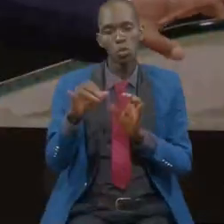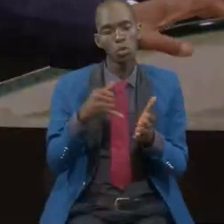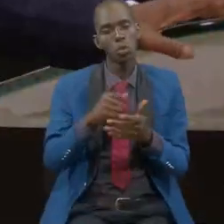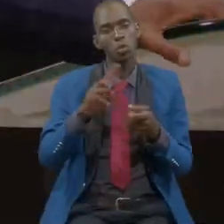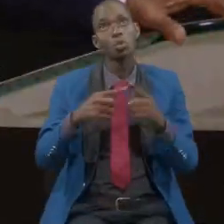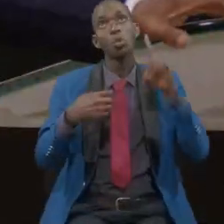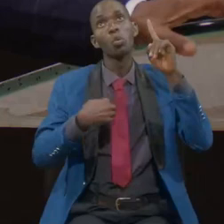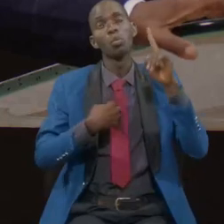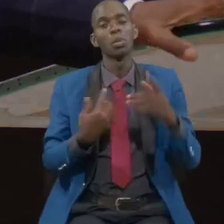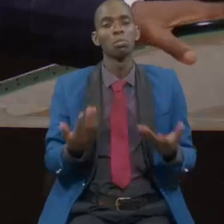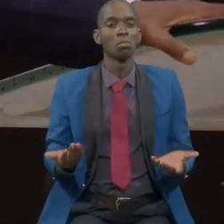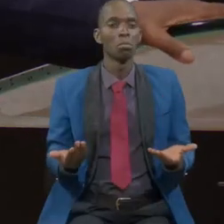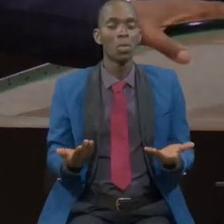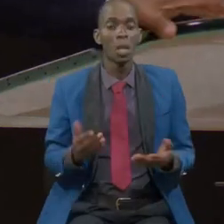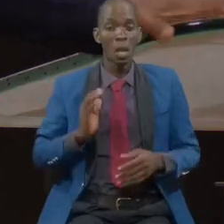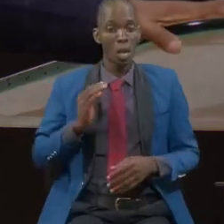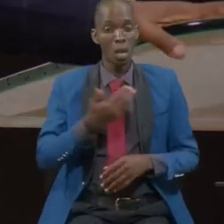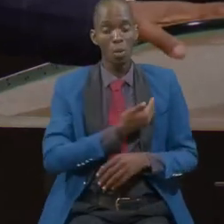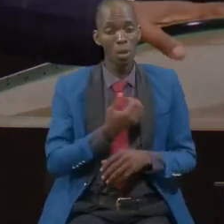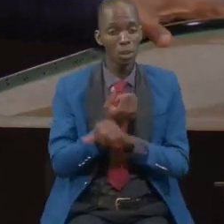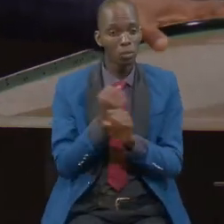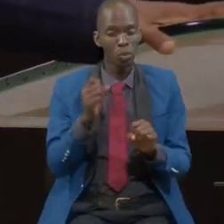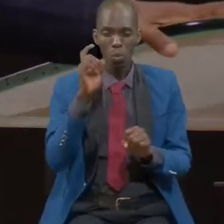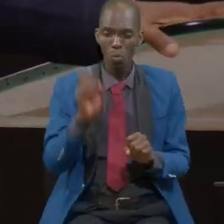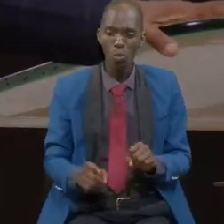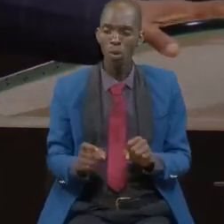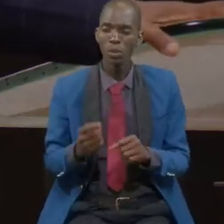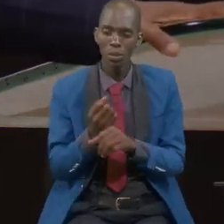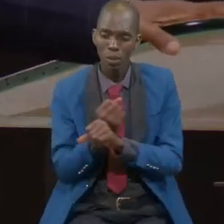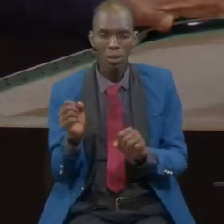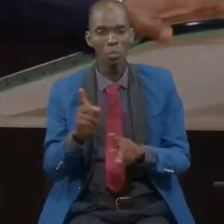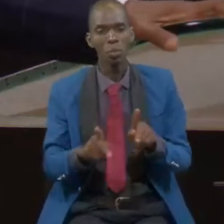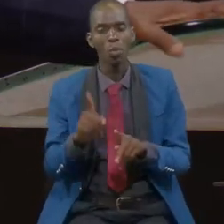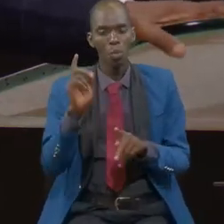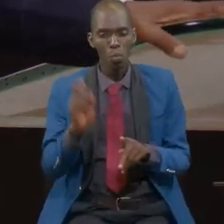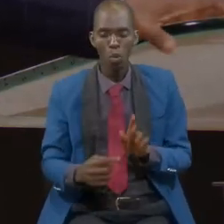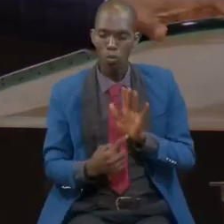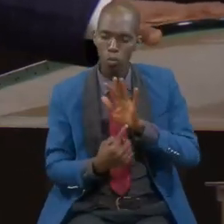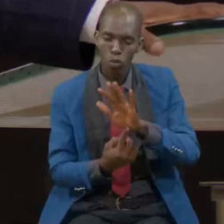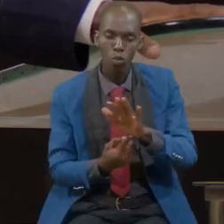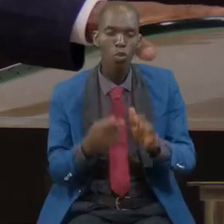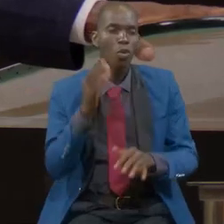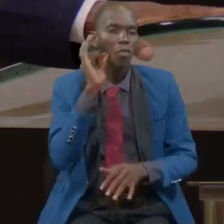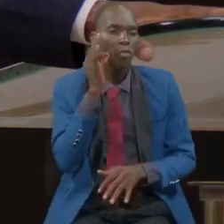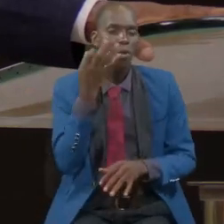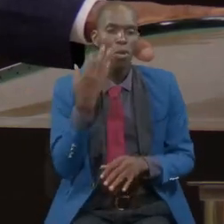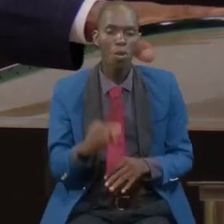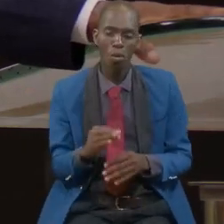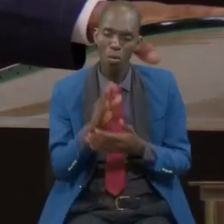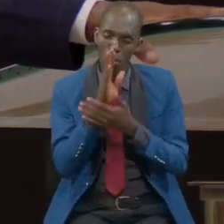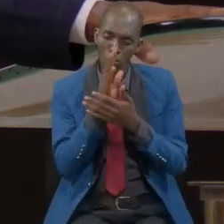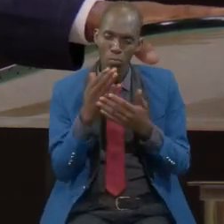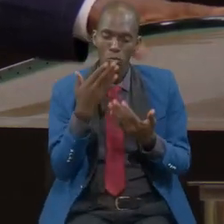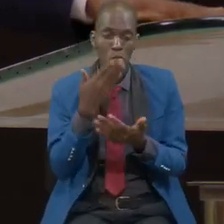frères, donc vous ne m'avez pas fait ça. Notre salut doit porter le fruit de la douceur, le